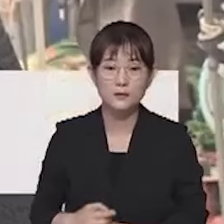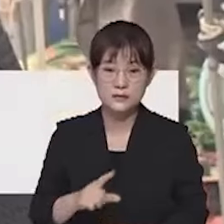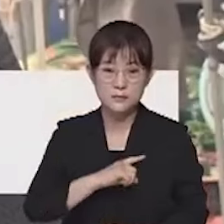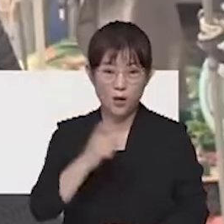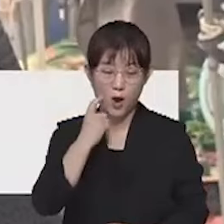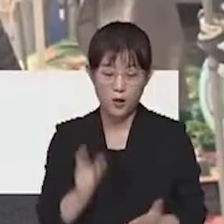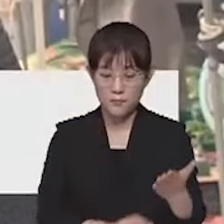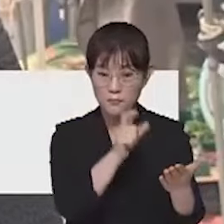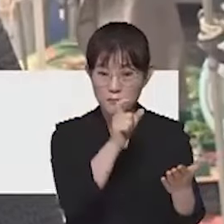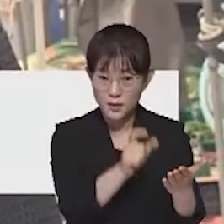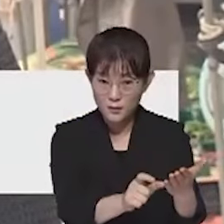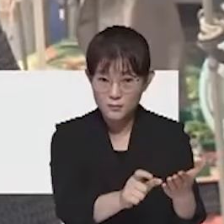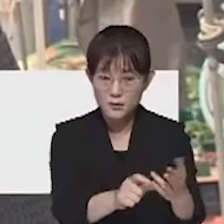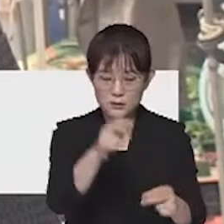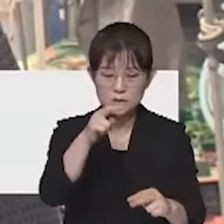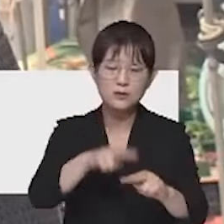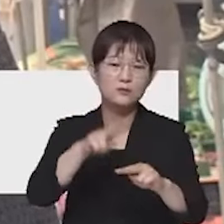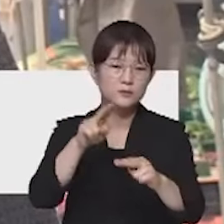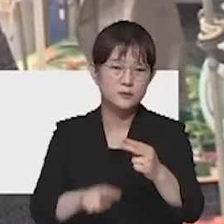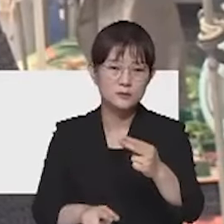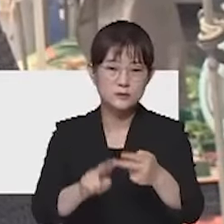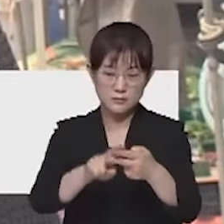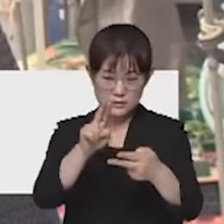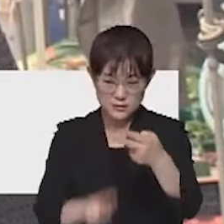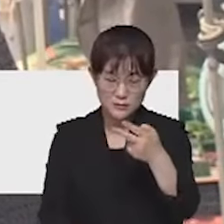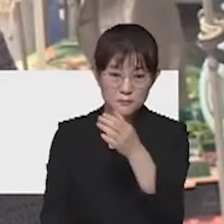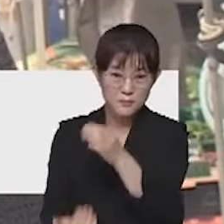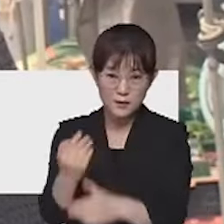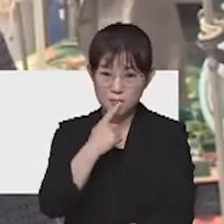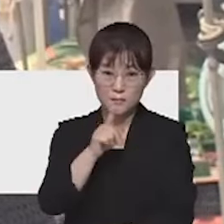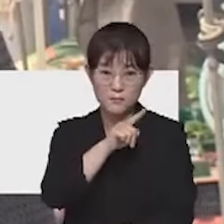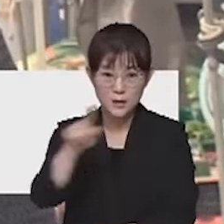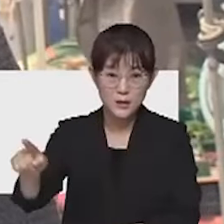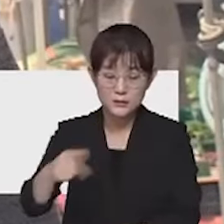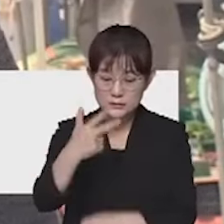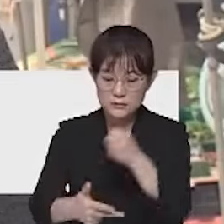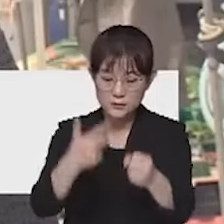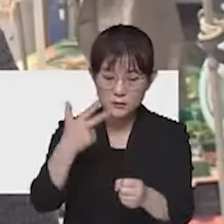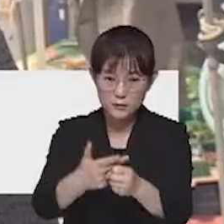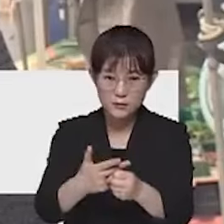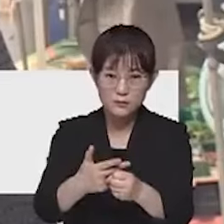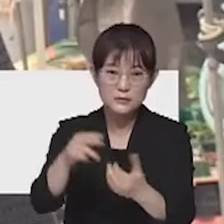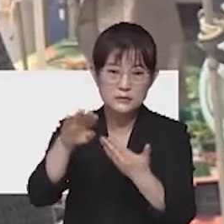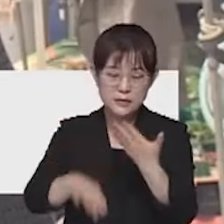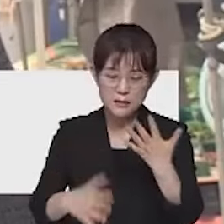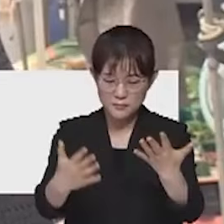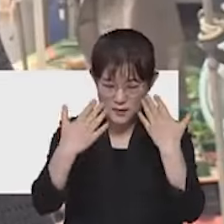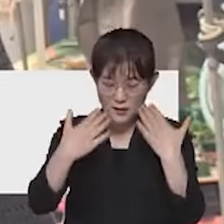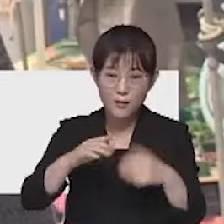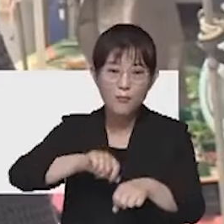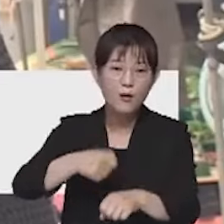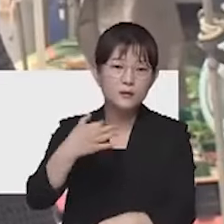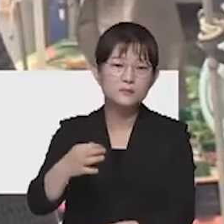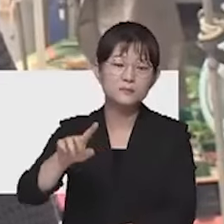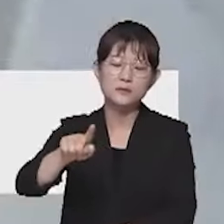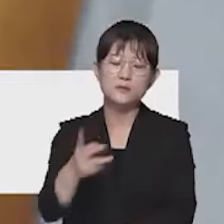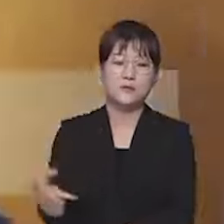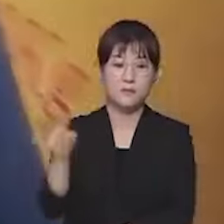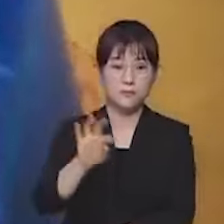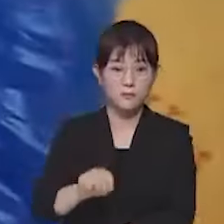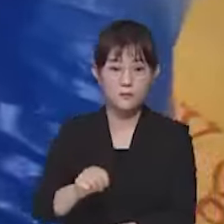적발되어 형사 사건으로 처리됩니다 7년 이하의 징역 또는 1억원 이하의 벌금에 처해질 수